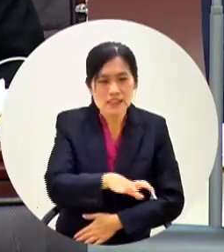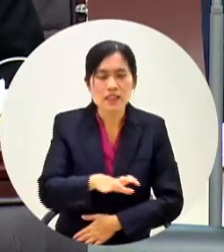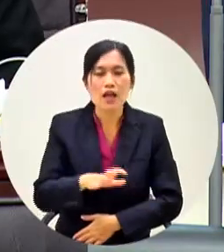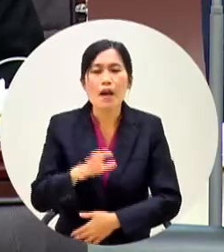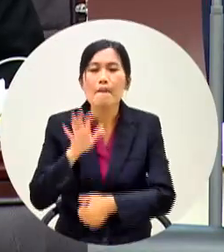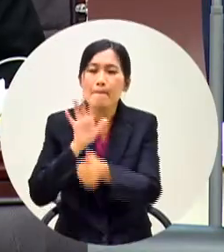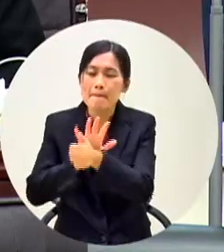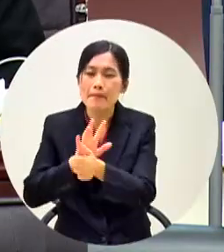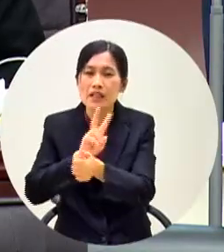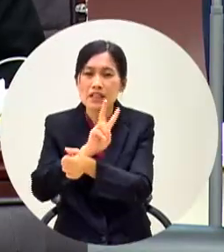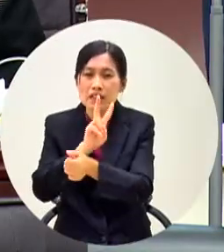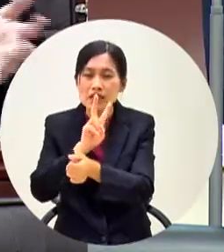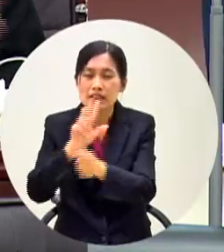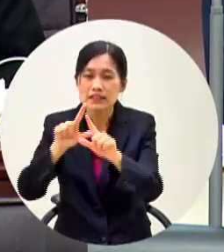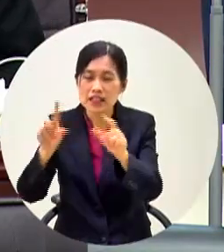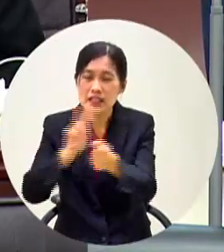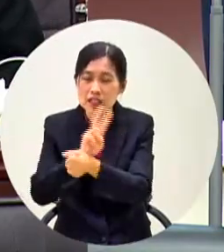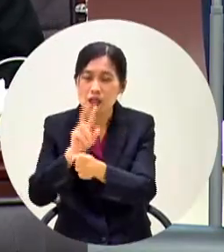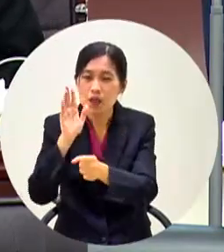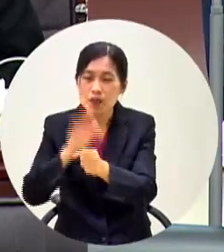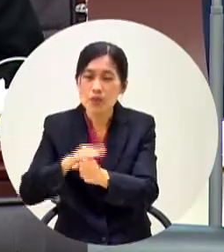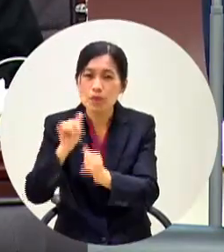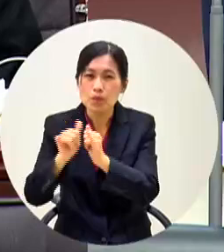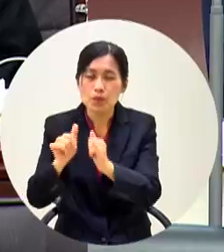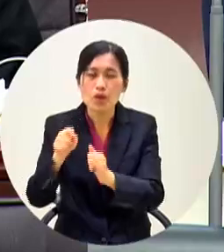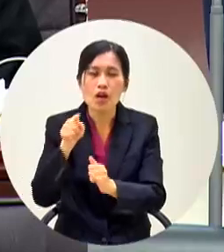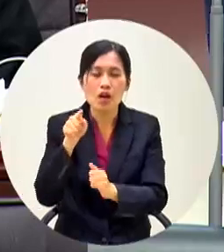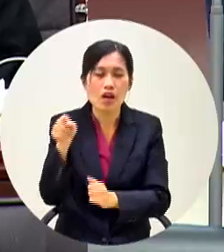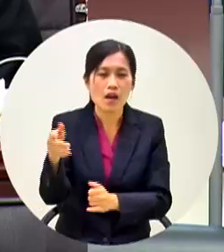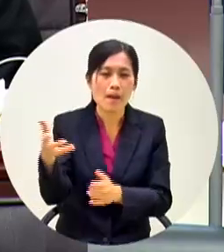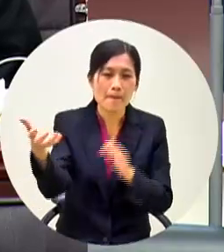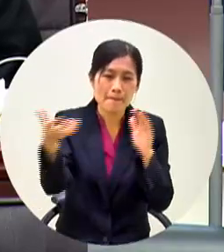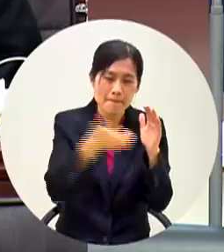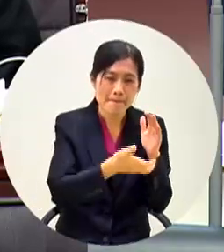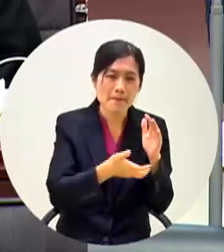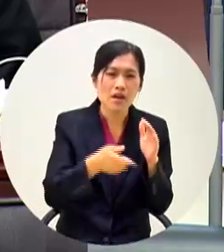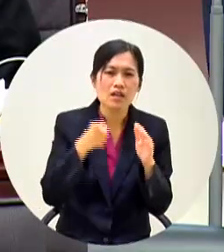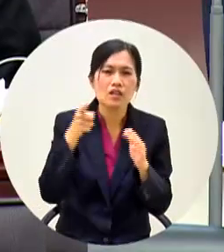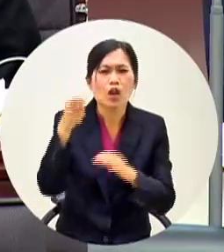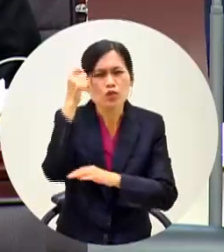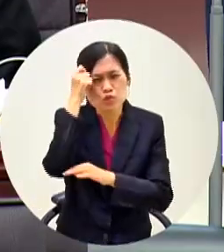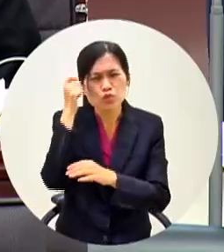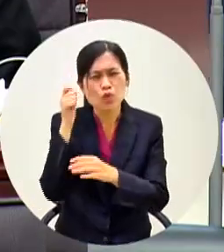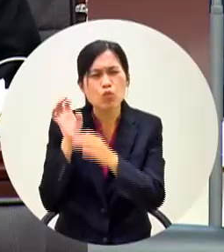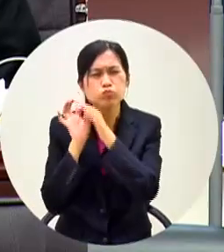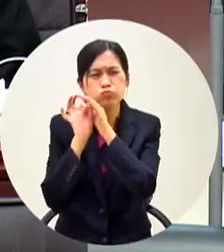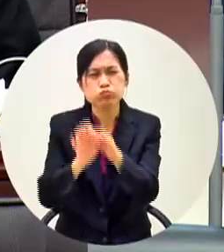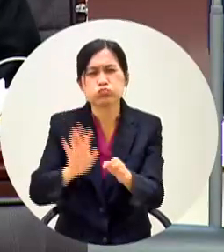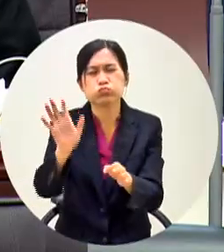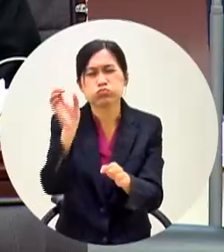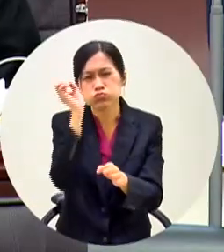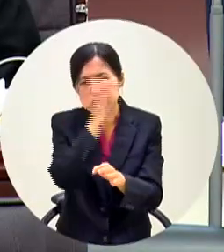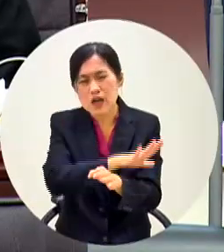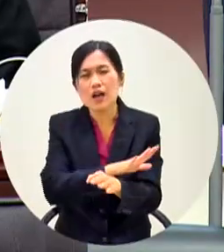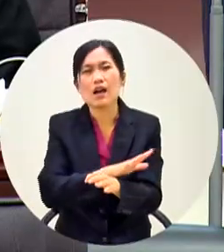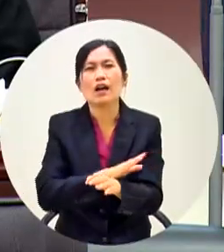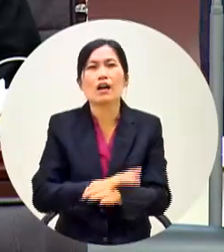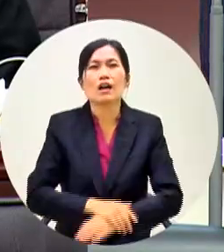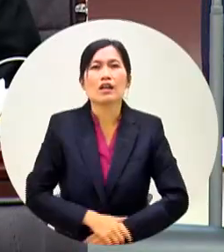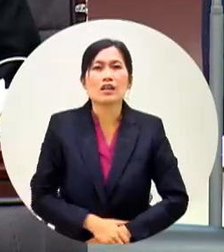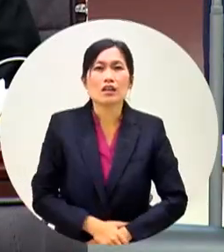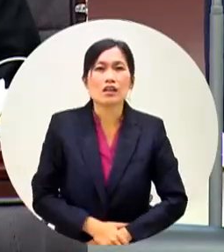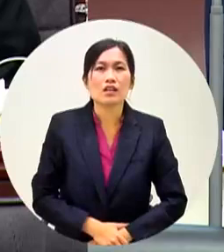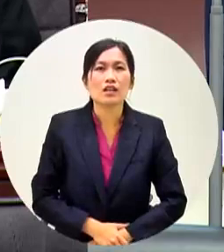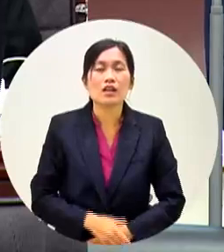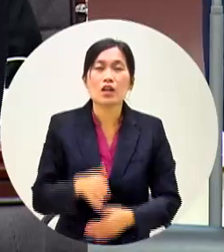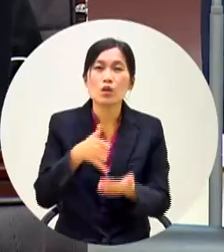部的乡亲照顾好势，啊，这嘛你的责任嘛，我的责任嘛，搁大里啊都无好嘛，那个所在都无好嘛。 那在这个弱